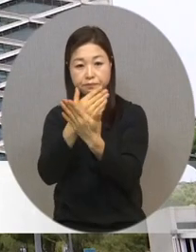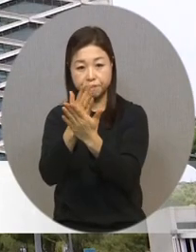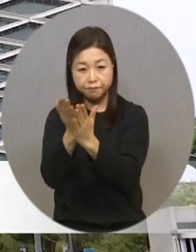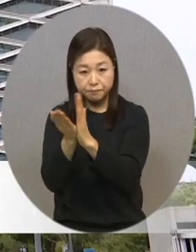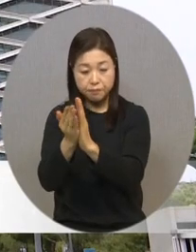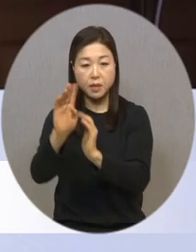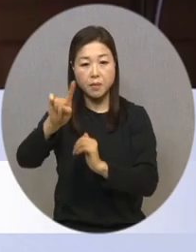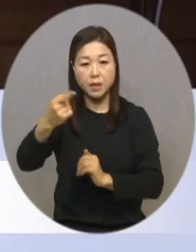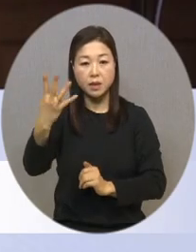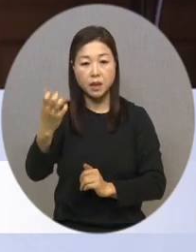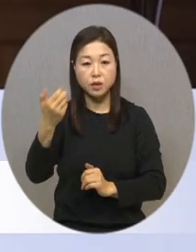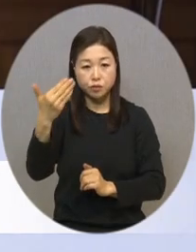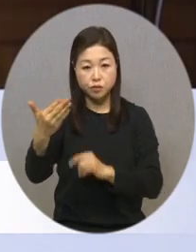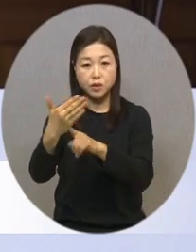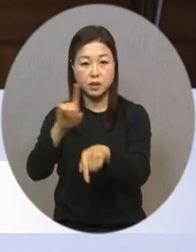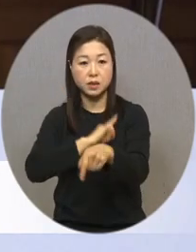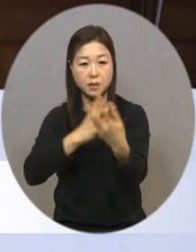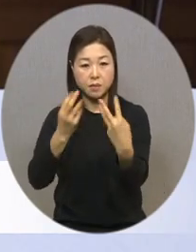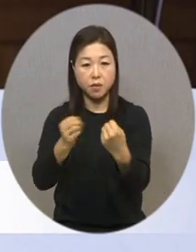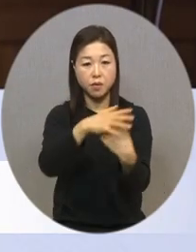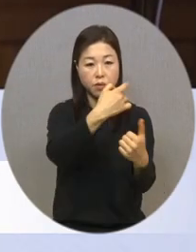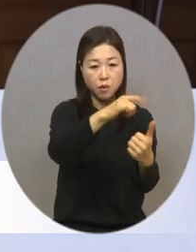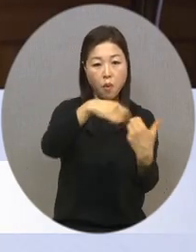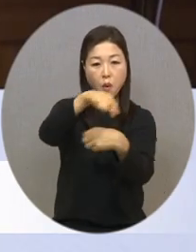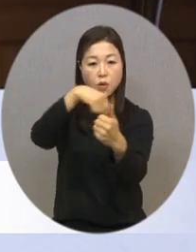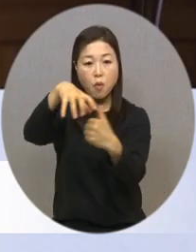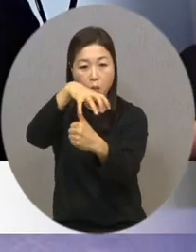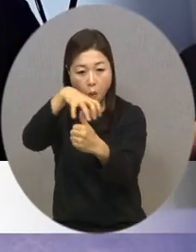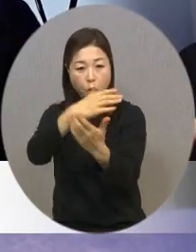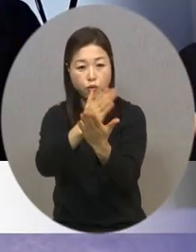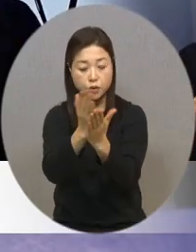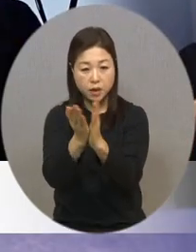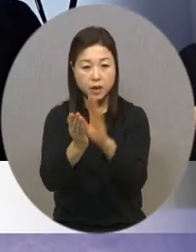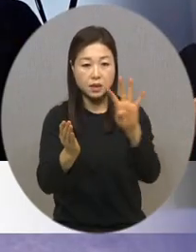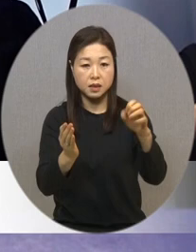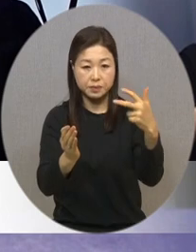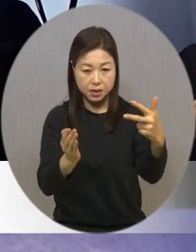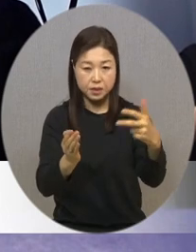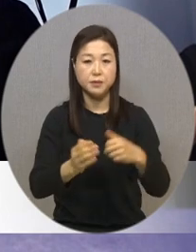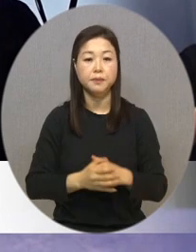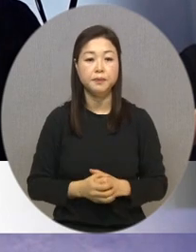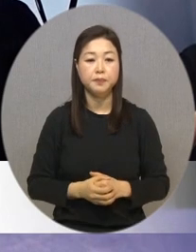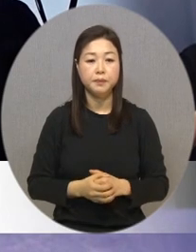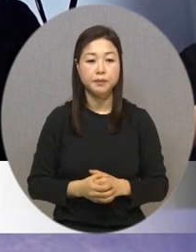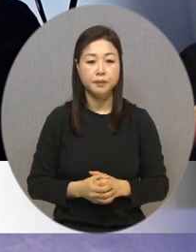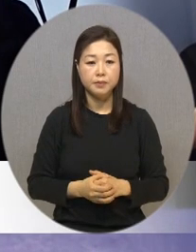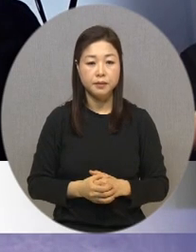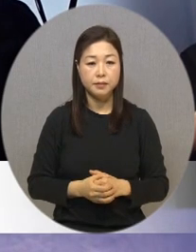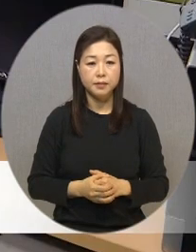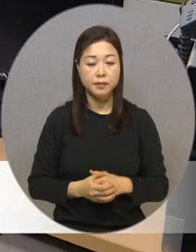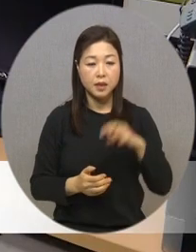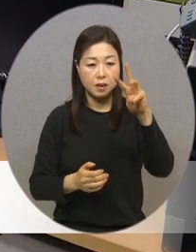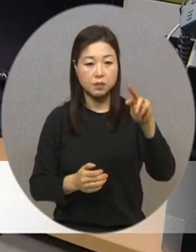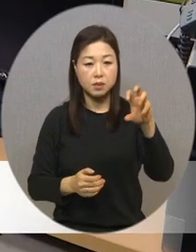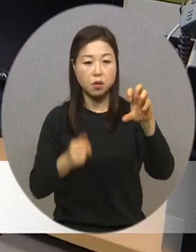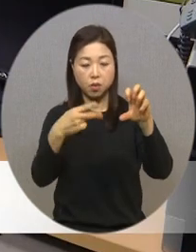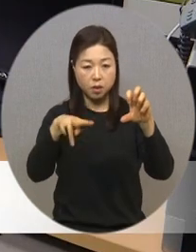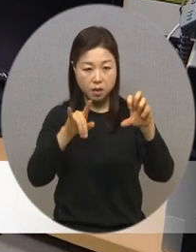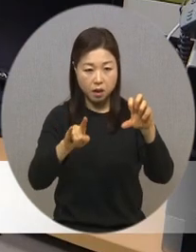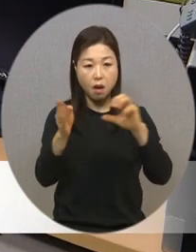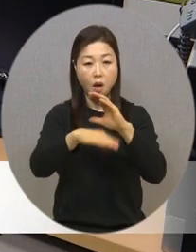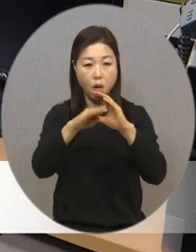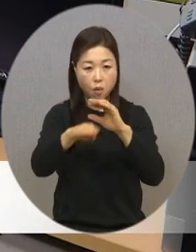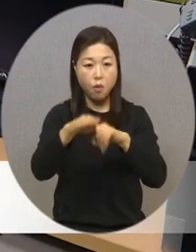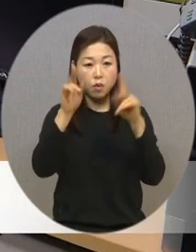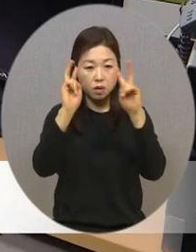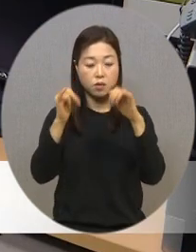가장 많았으며 교육과 환경보호 분야가 각 47개로 뒤를 이었습니다. 35대 공기업도